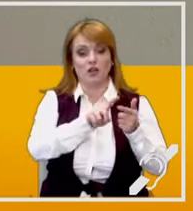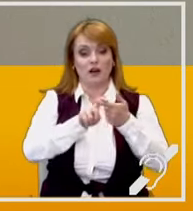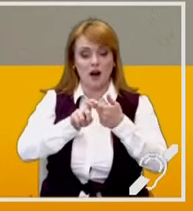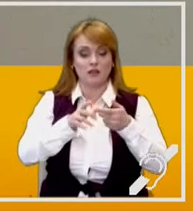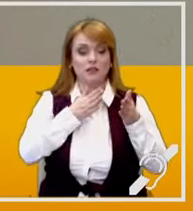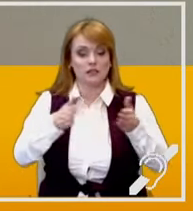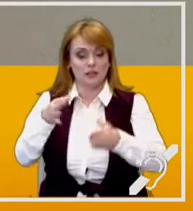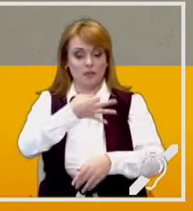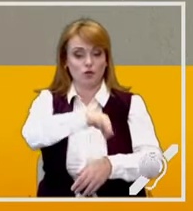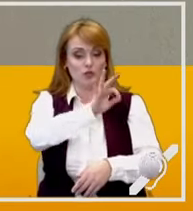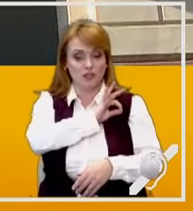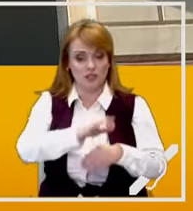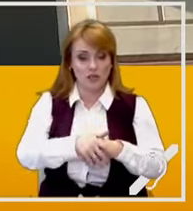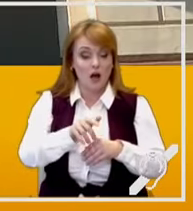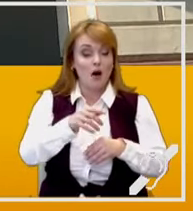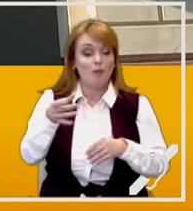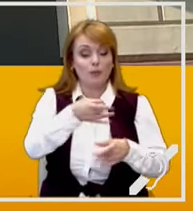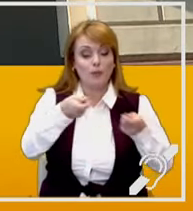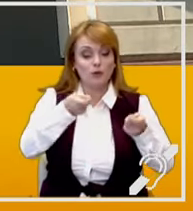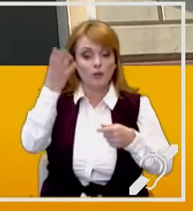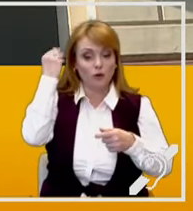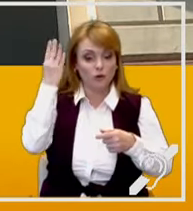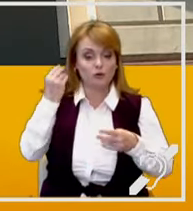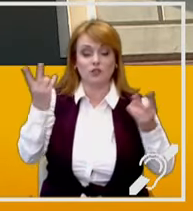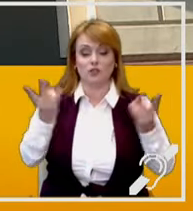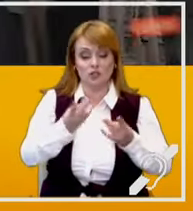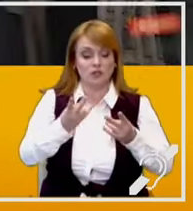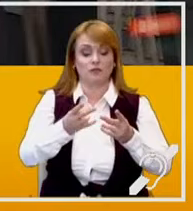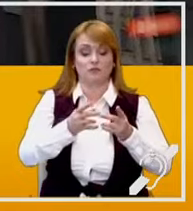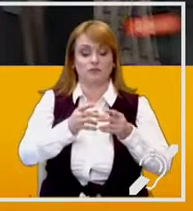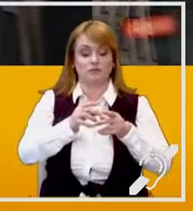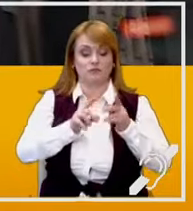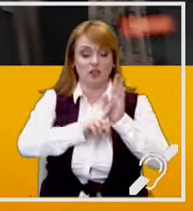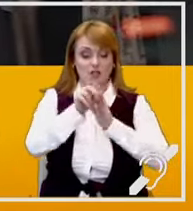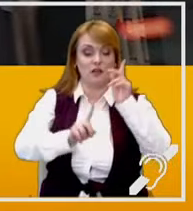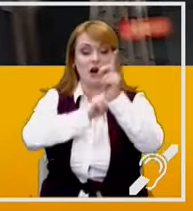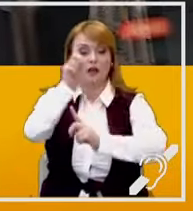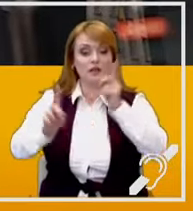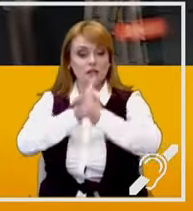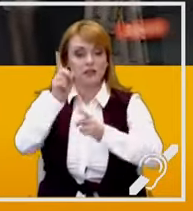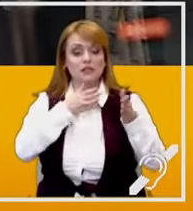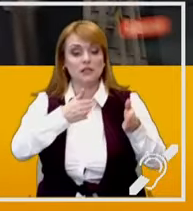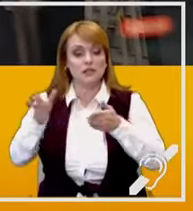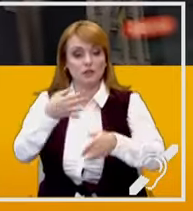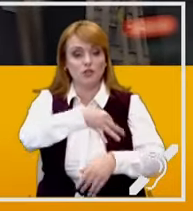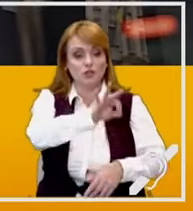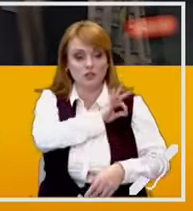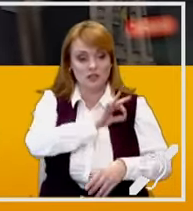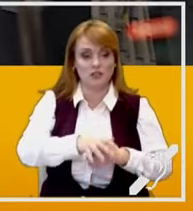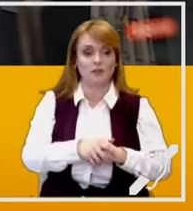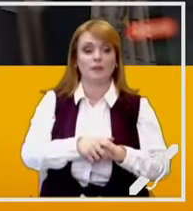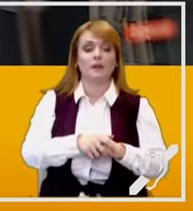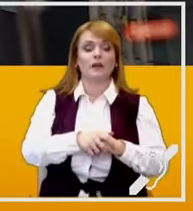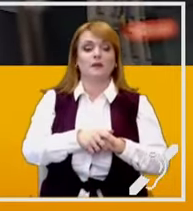să consolideze un sistem de justiție care să lupte împotriva corupției. Deci începem cu evaluări a realităților